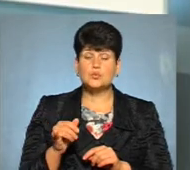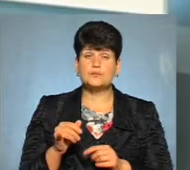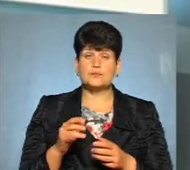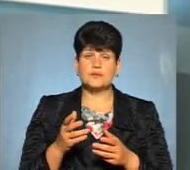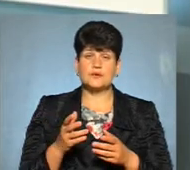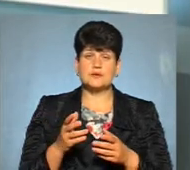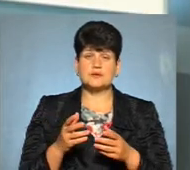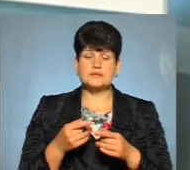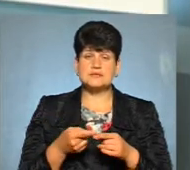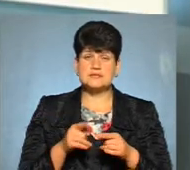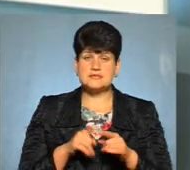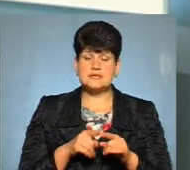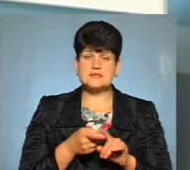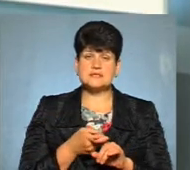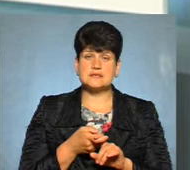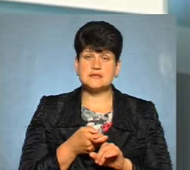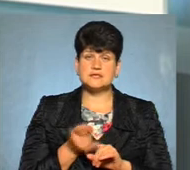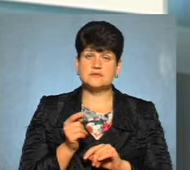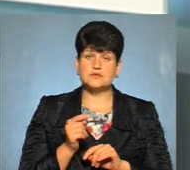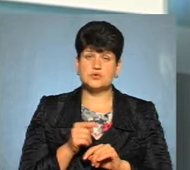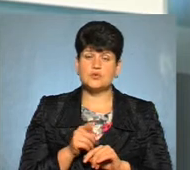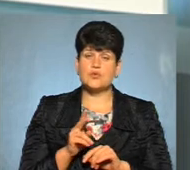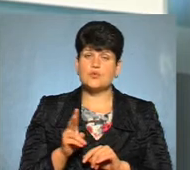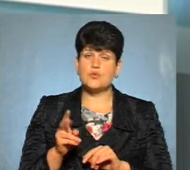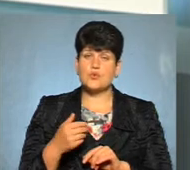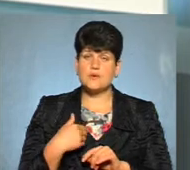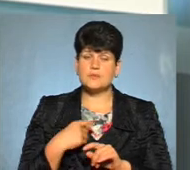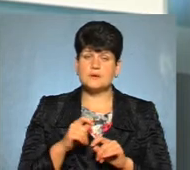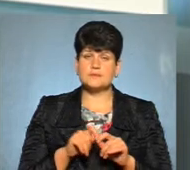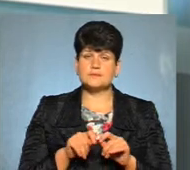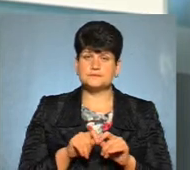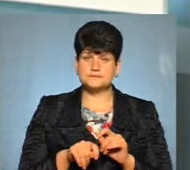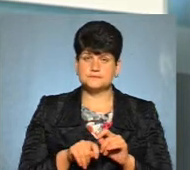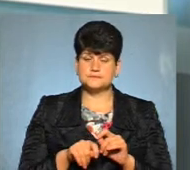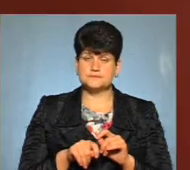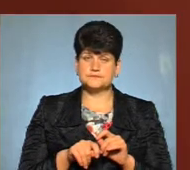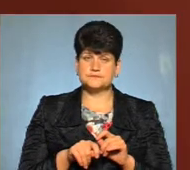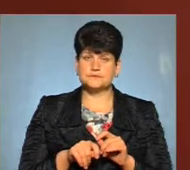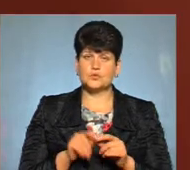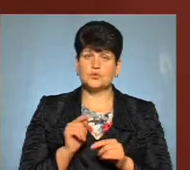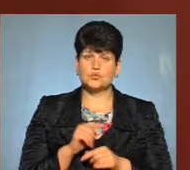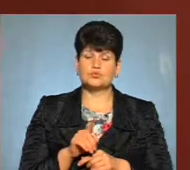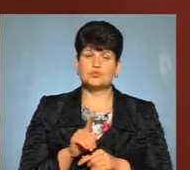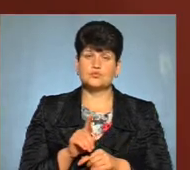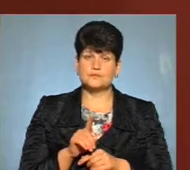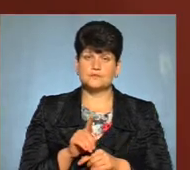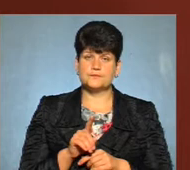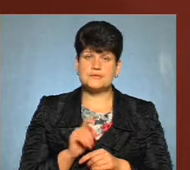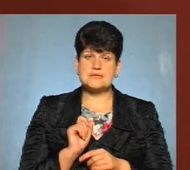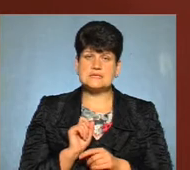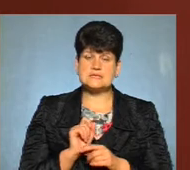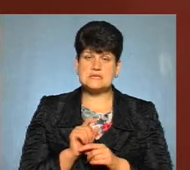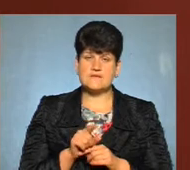Результативність, в принципі, залежить від того, кого ми тестуємо. Тому що